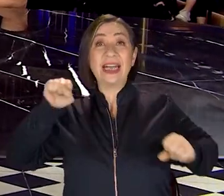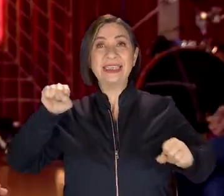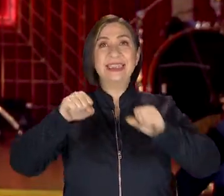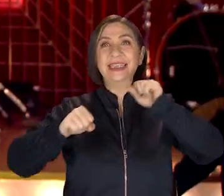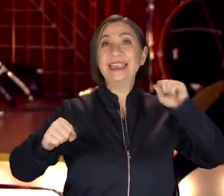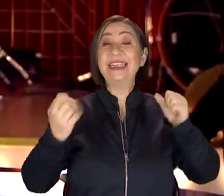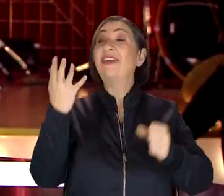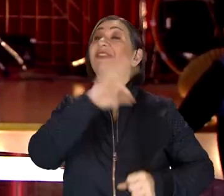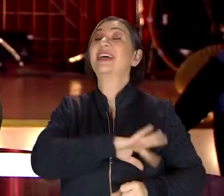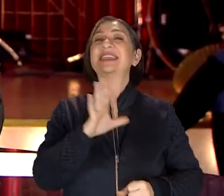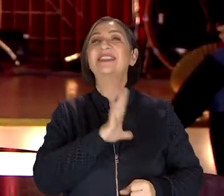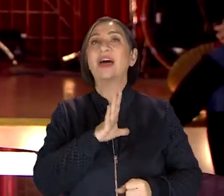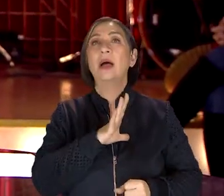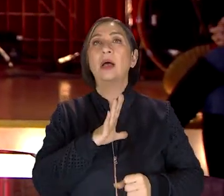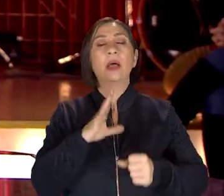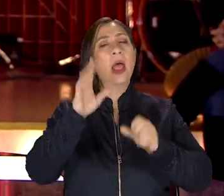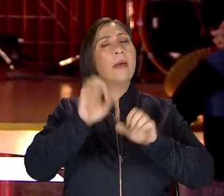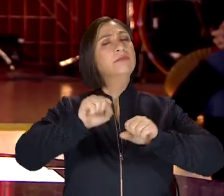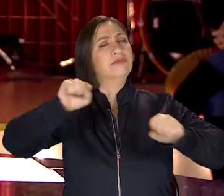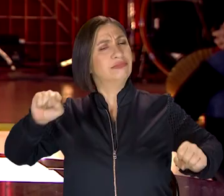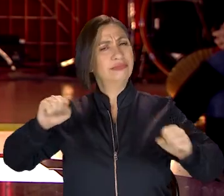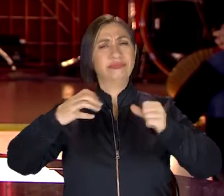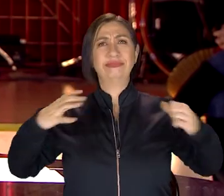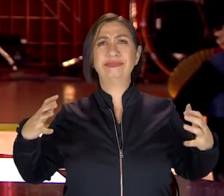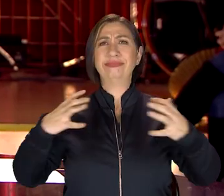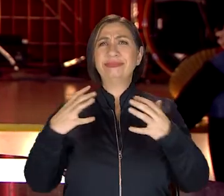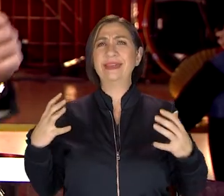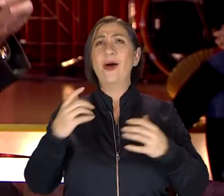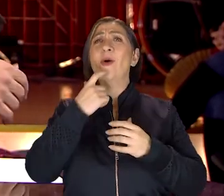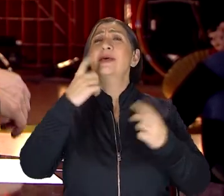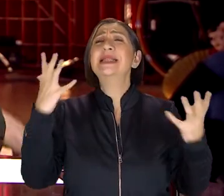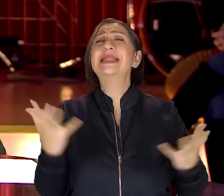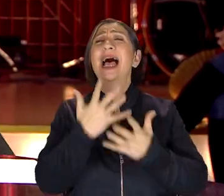yarıyor? Şimdi ömrüm boyunca esnedim. Ben